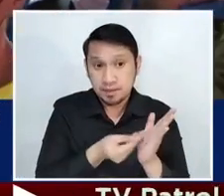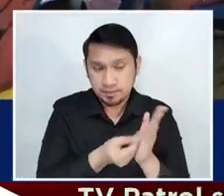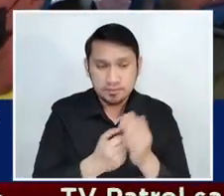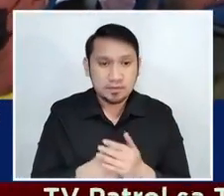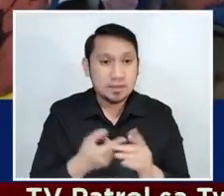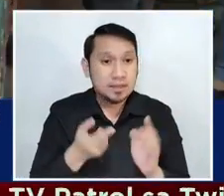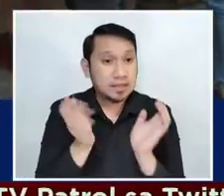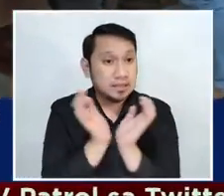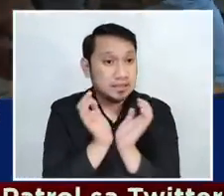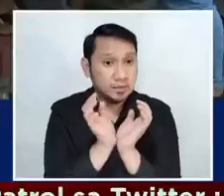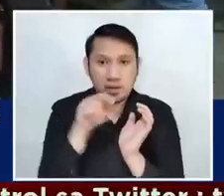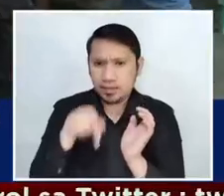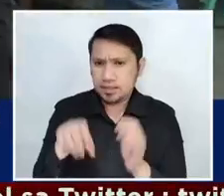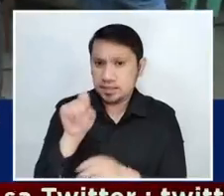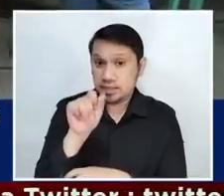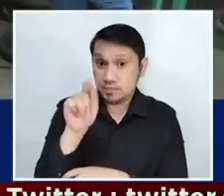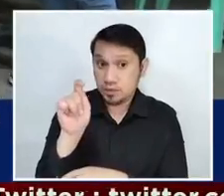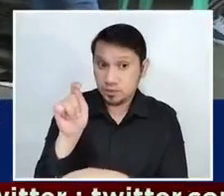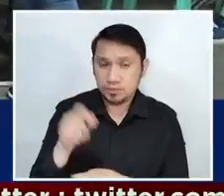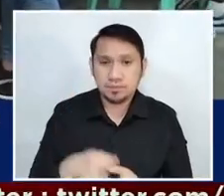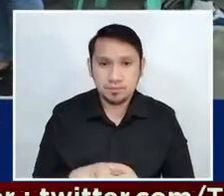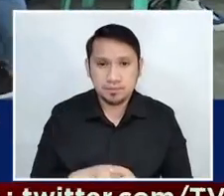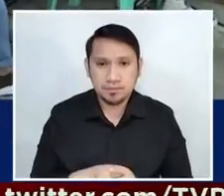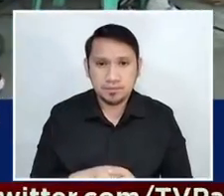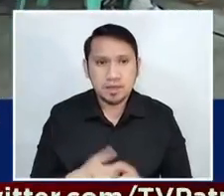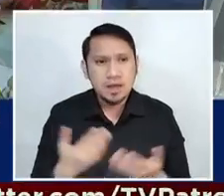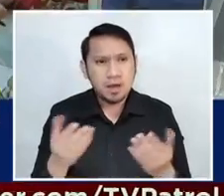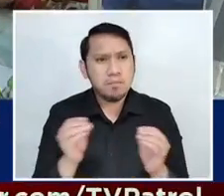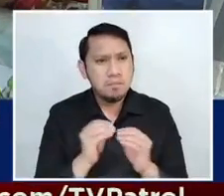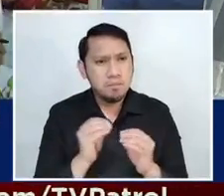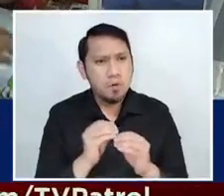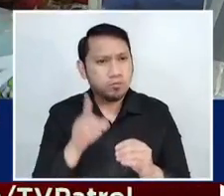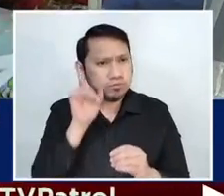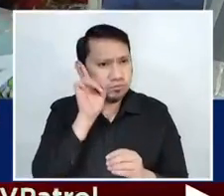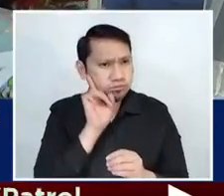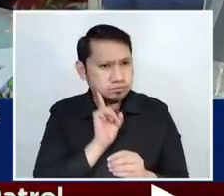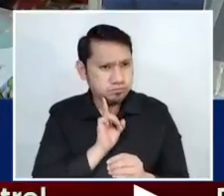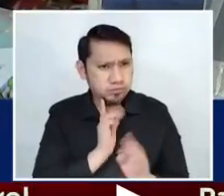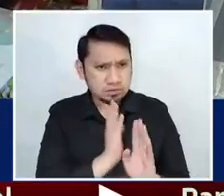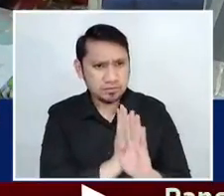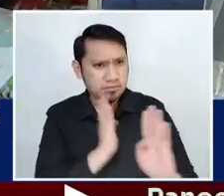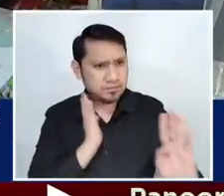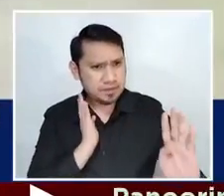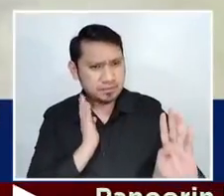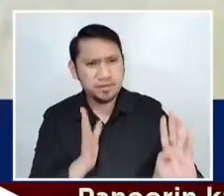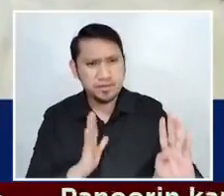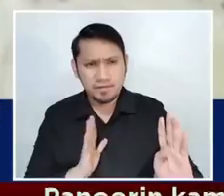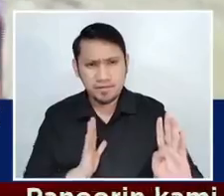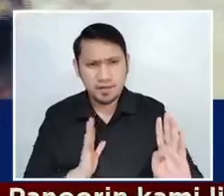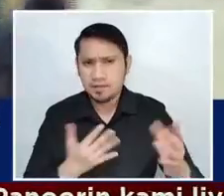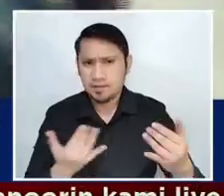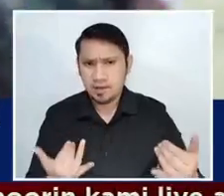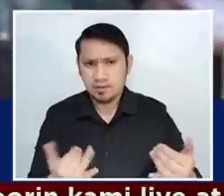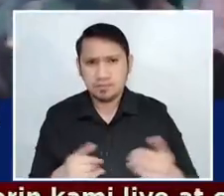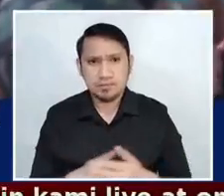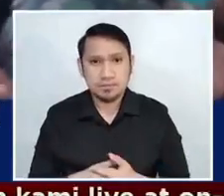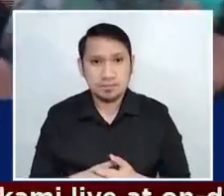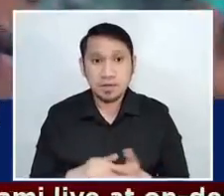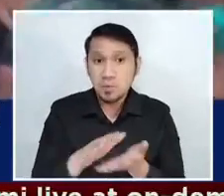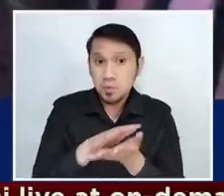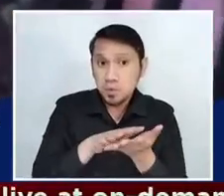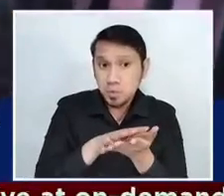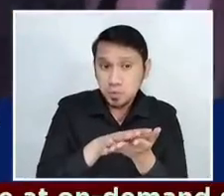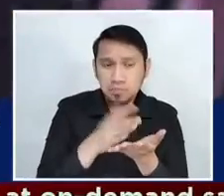DSWD nitong Sabado. Mas maayos na ang pila kumpara sa unang pamamahagi. May kaguluhan pa